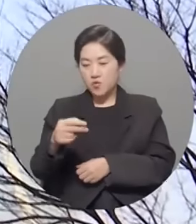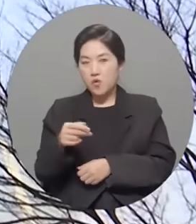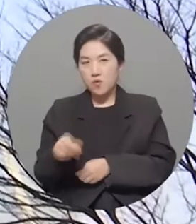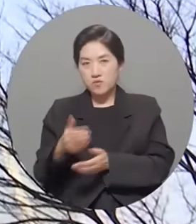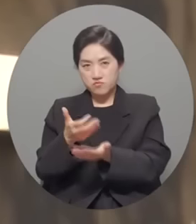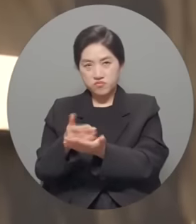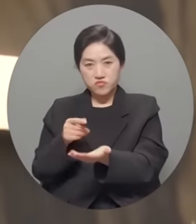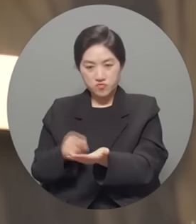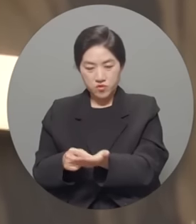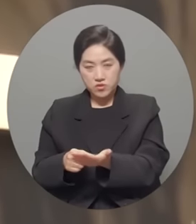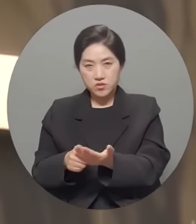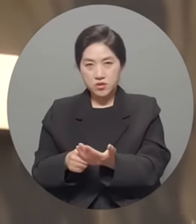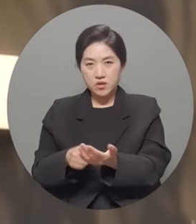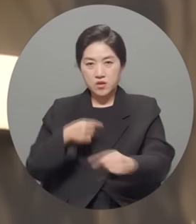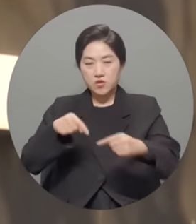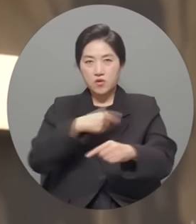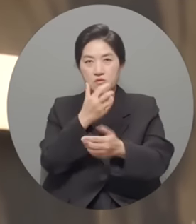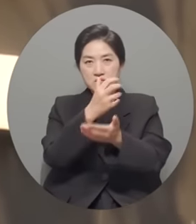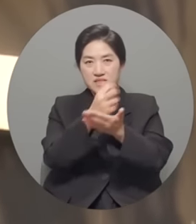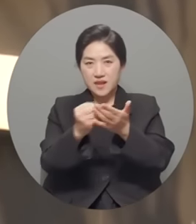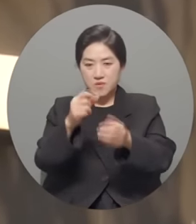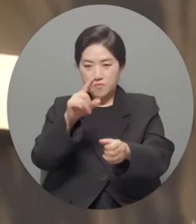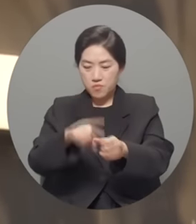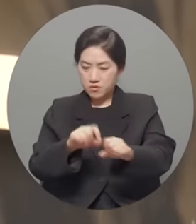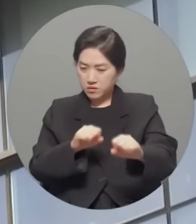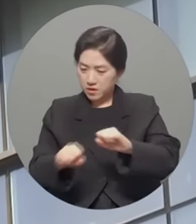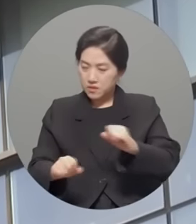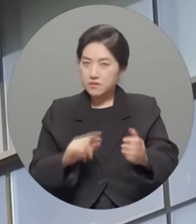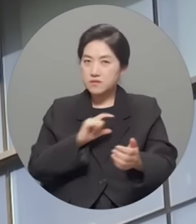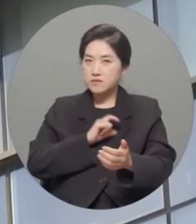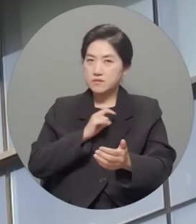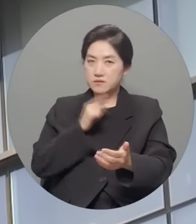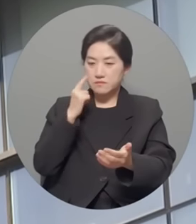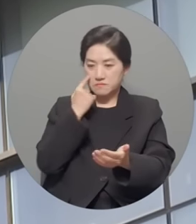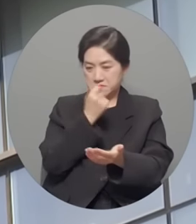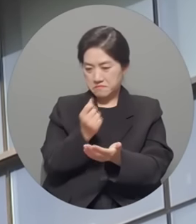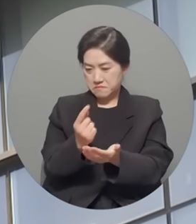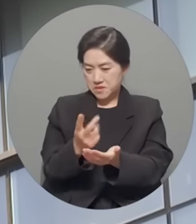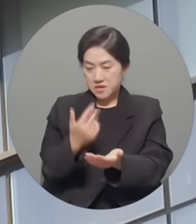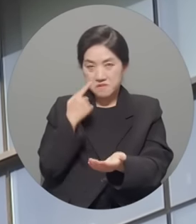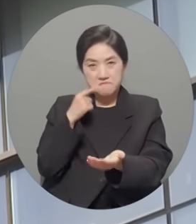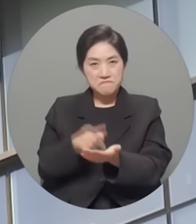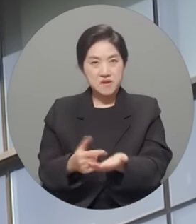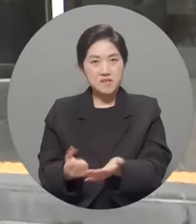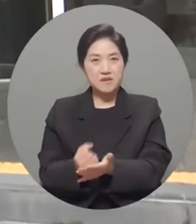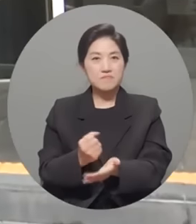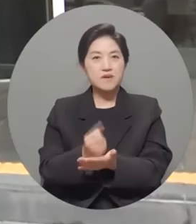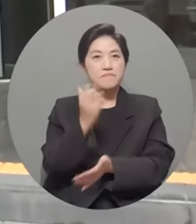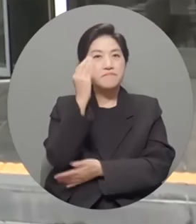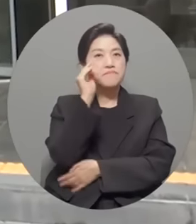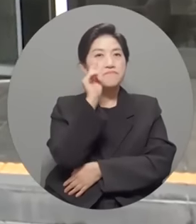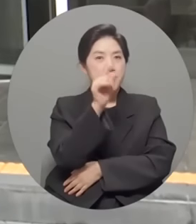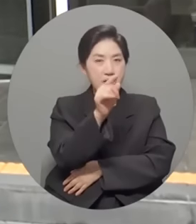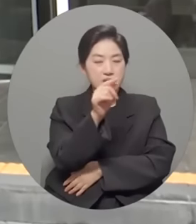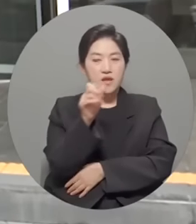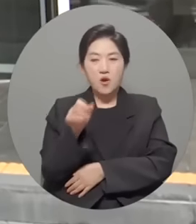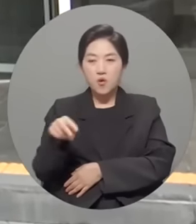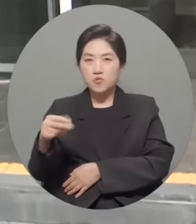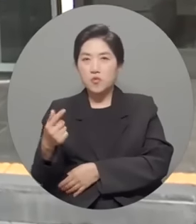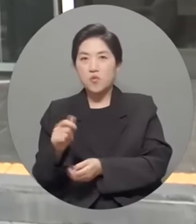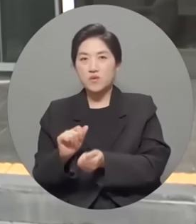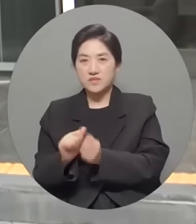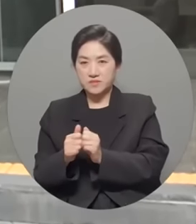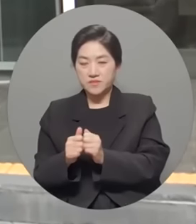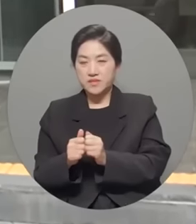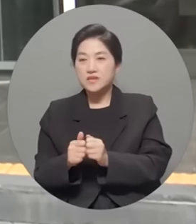문건에서 경영권 탈취 시도를 의심할 만한 정황이 다수 포착됐다고 주장했습니다. 현재 어두어 지분은